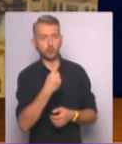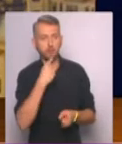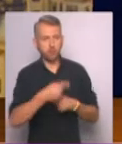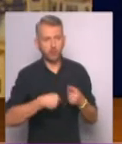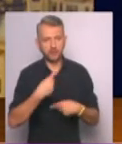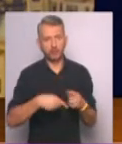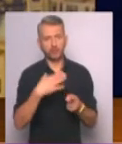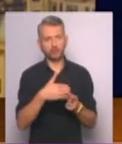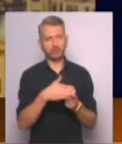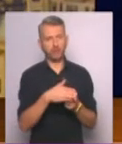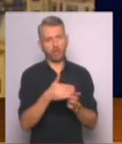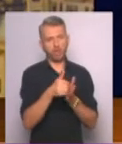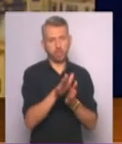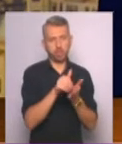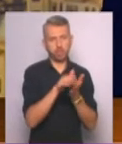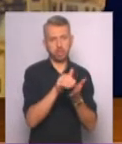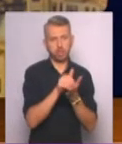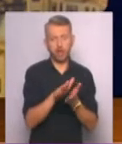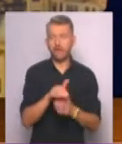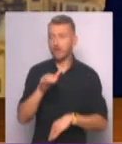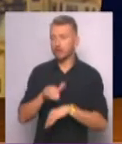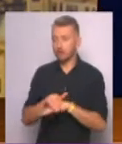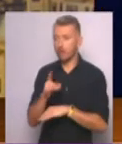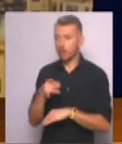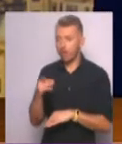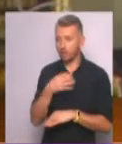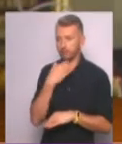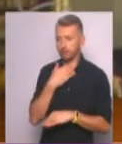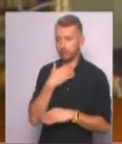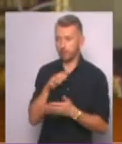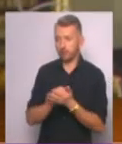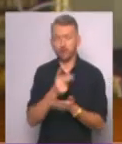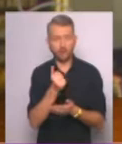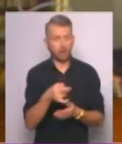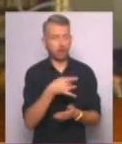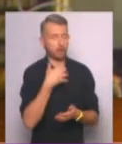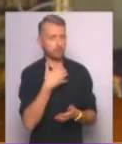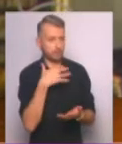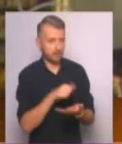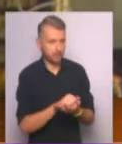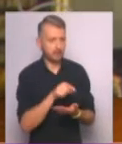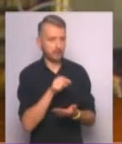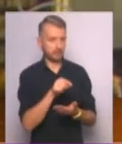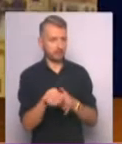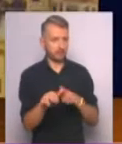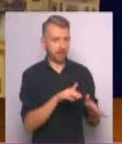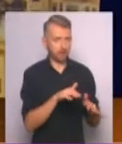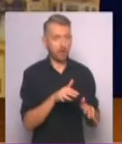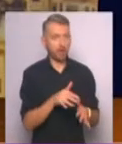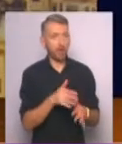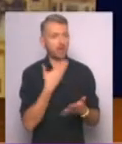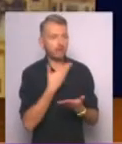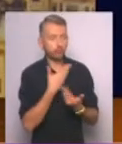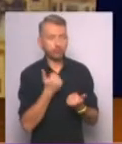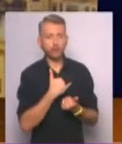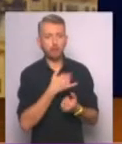йдуть лише відпистки. Відповідно, ну, фактично РДА займається так, справами фактично в районі. РДА займається справами в районі. За відсутністю в нас будь-якого місцевого